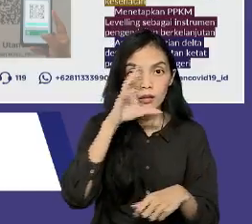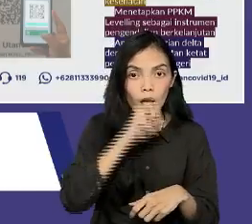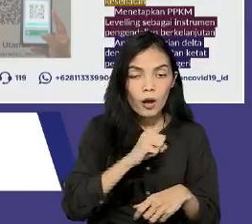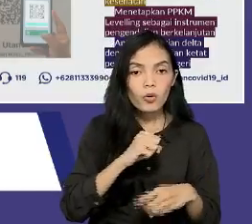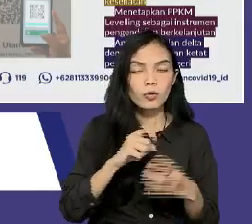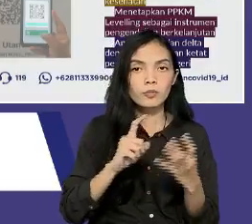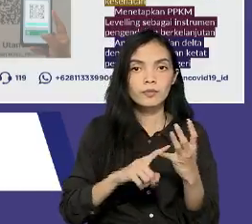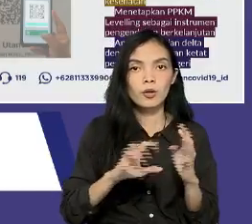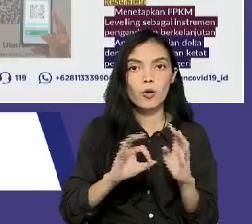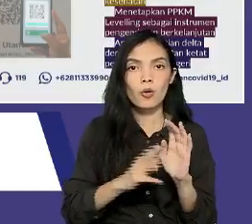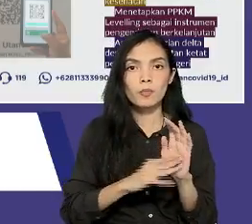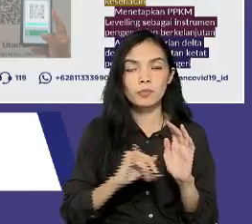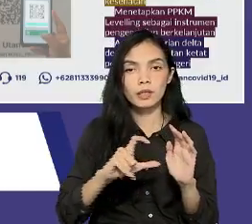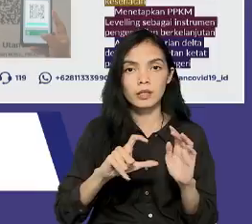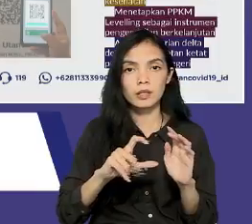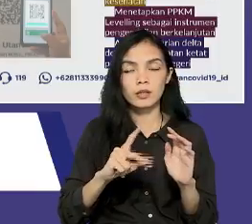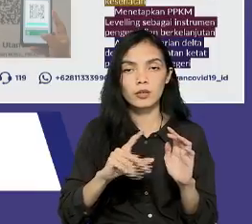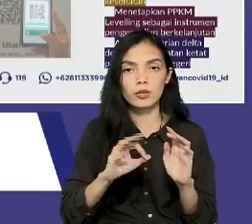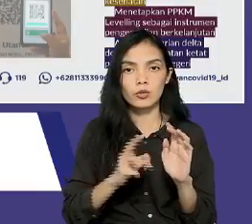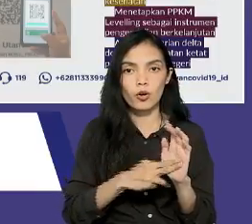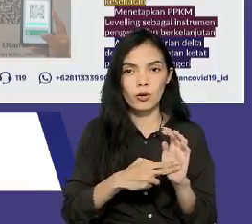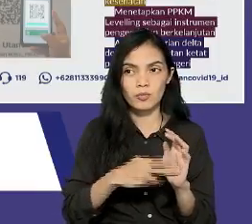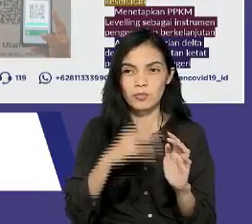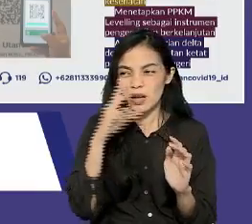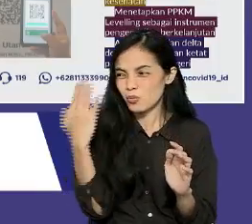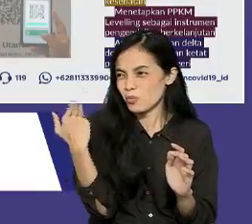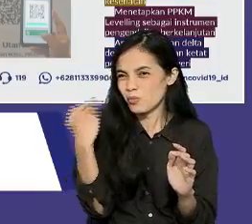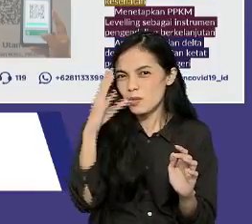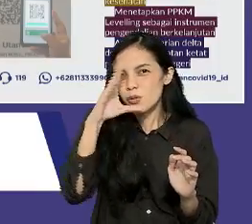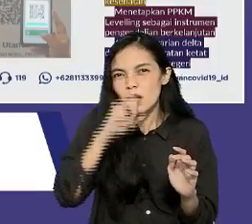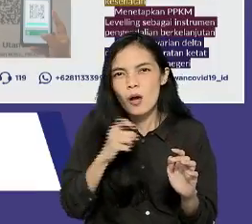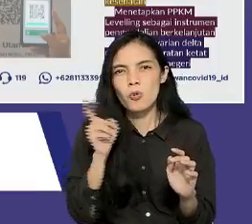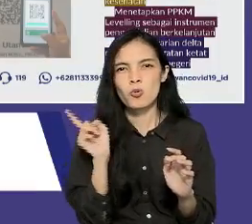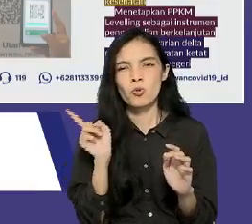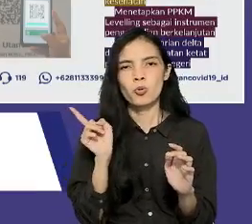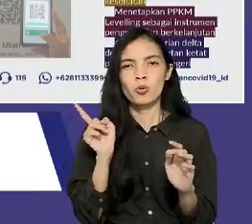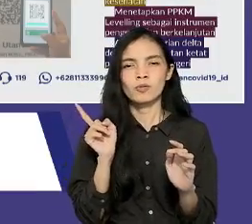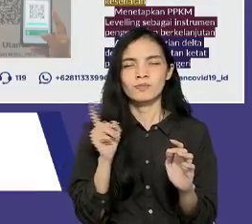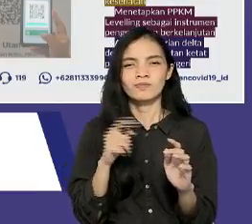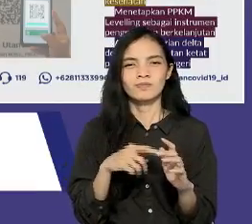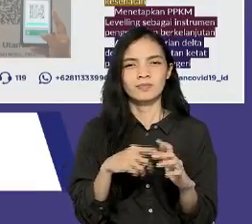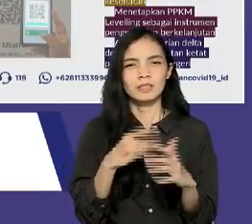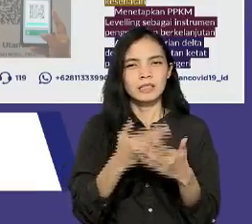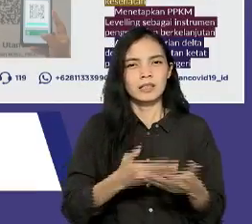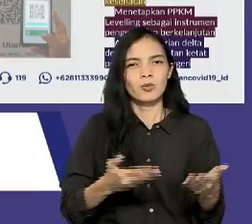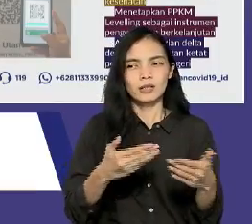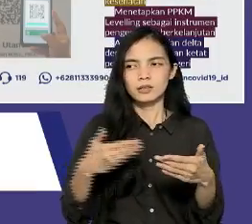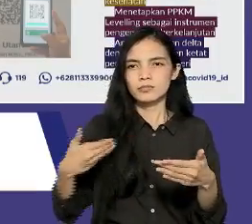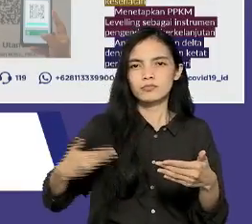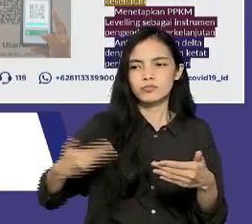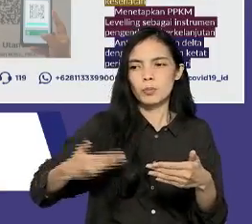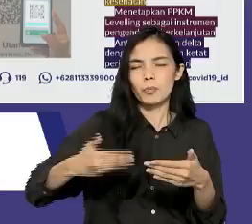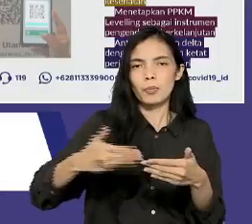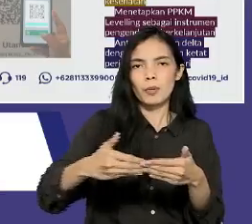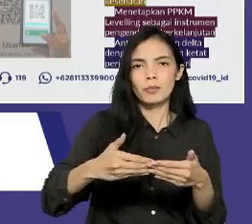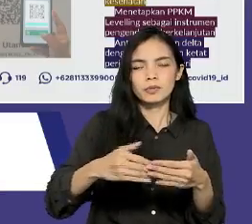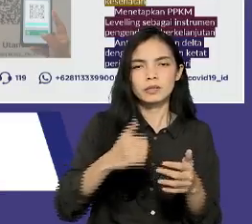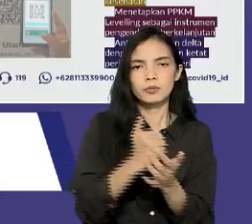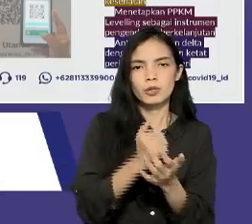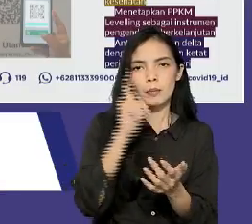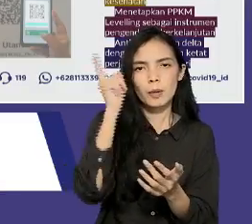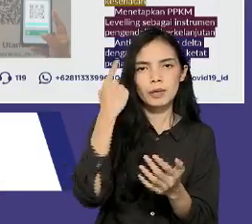varian Omikron baru saja dideteksi di akhir tahun ini. Dalam perkembangannya, pemerintah